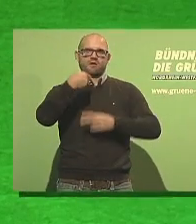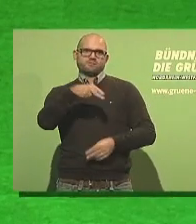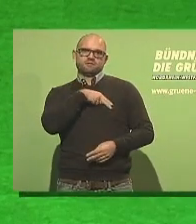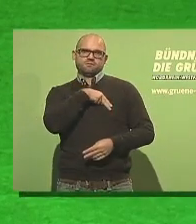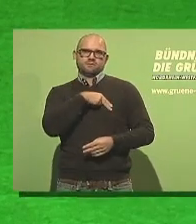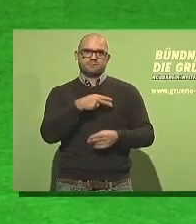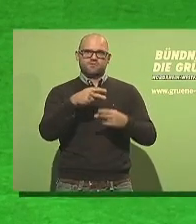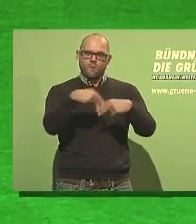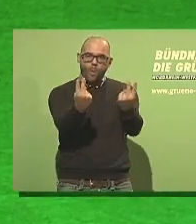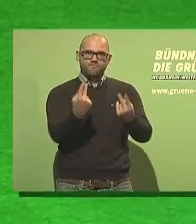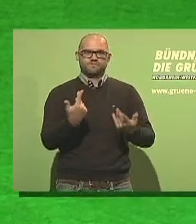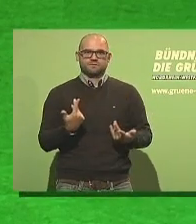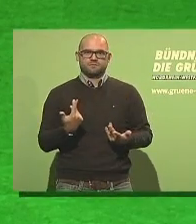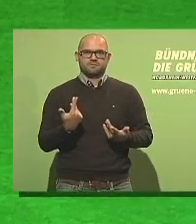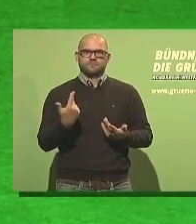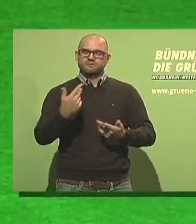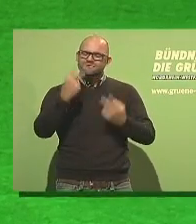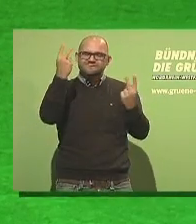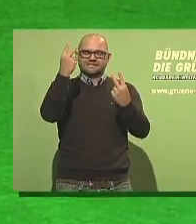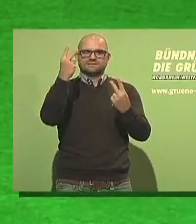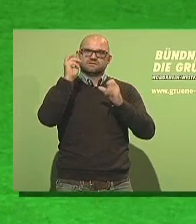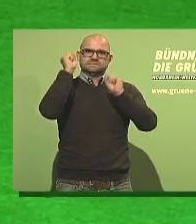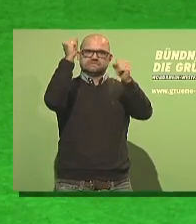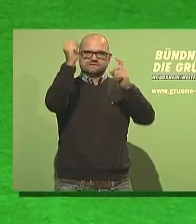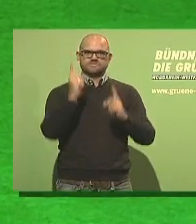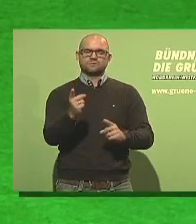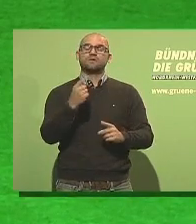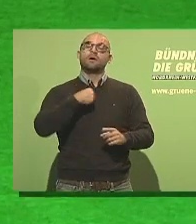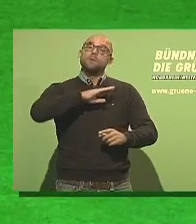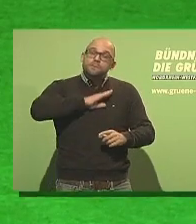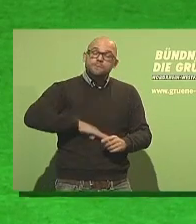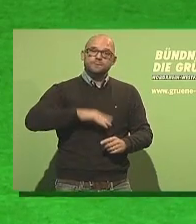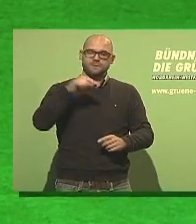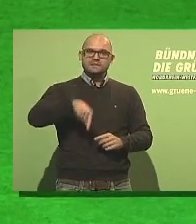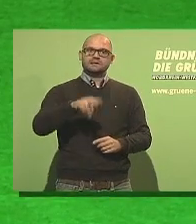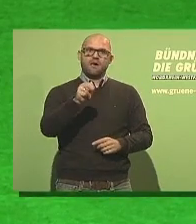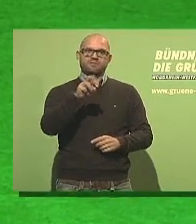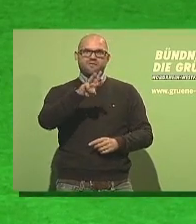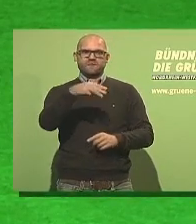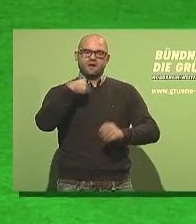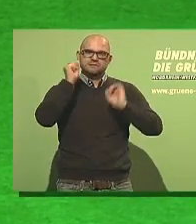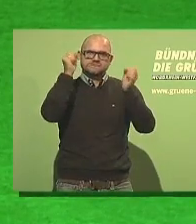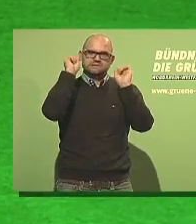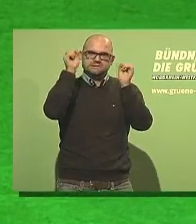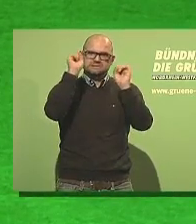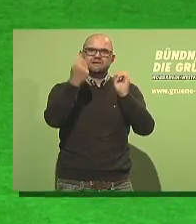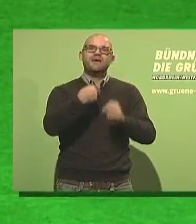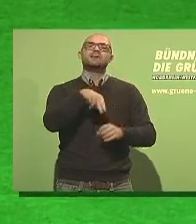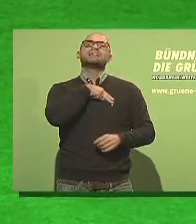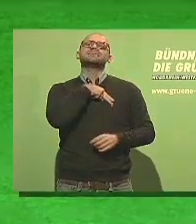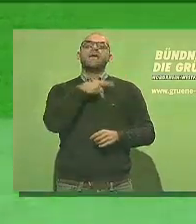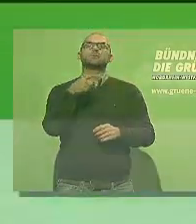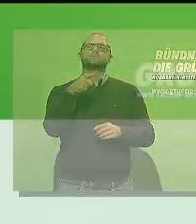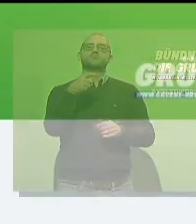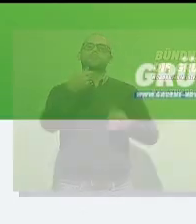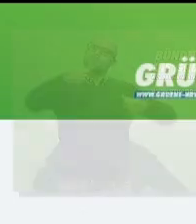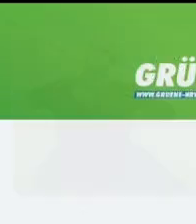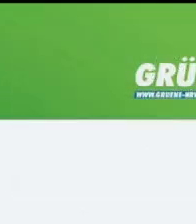dafür einzusetzen. Und ich bin sehr froh, dass wir uns hier in Nordrhein-Westfalen auf den Weg machen und die Kennzeichnungspflicht hier einführen.